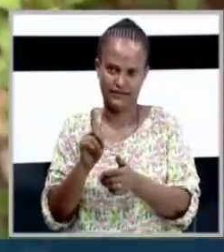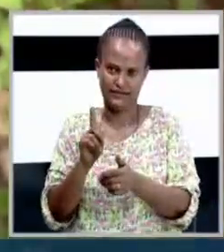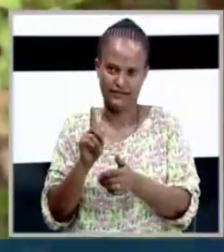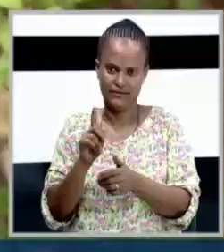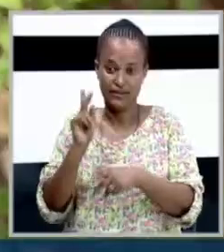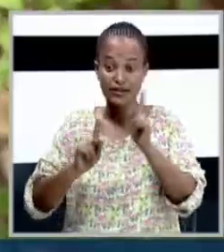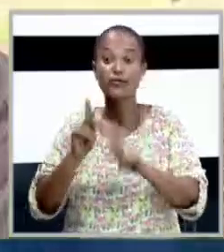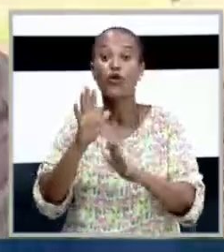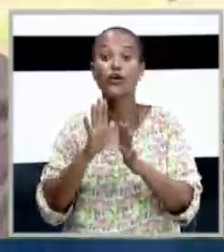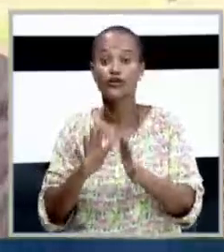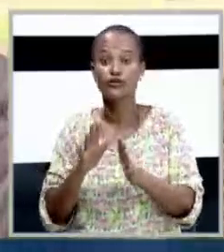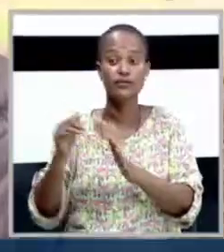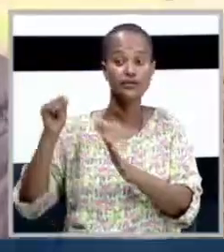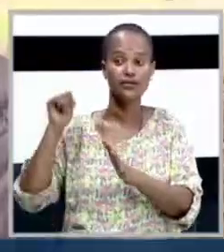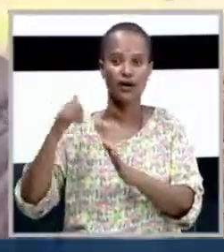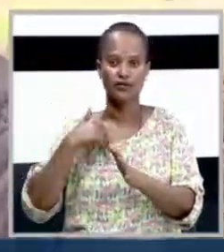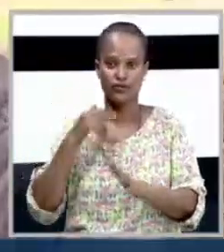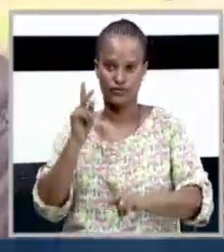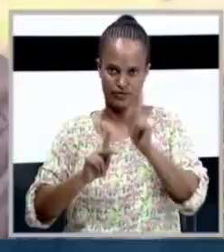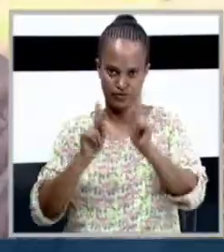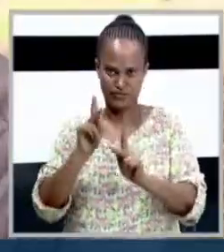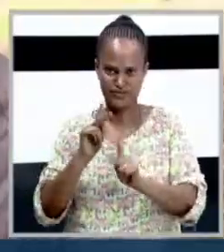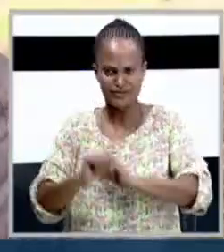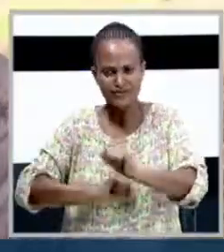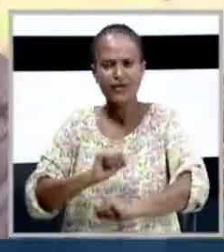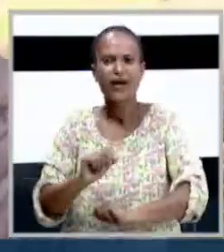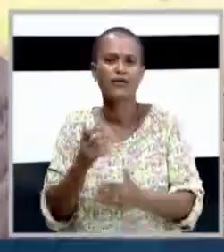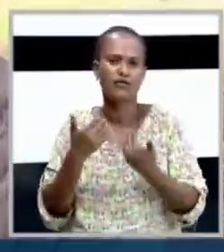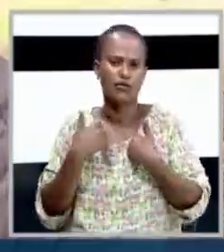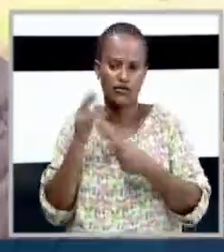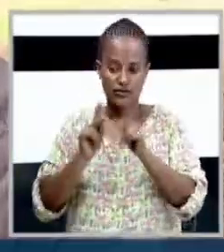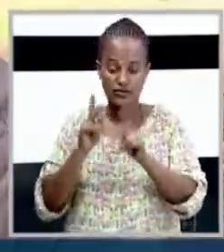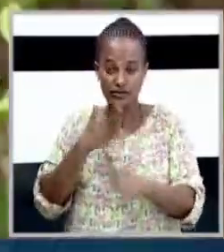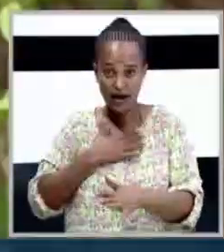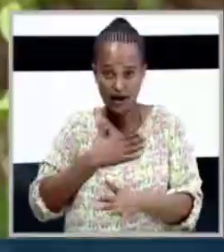እንዲ ዘጥቅዕካ ዘሎ ብድሕሪኻ ዘሎ ህዝቢ ይሳቐንዲ ዘሎ ህዝብና